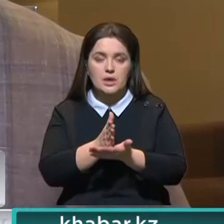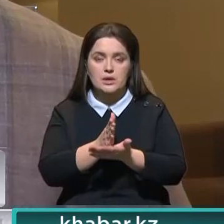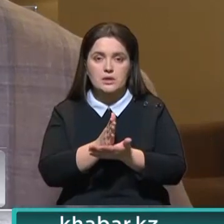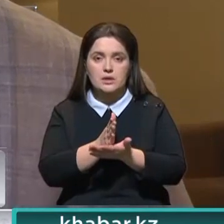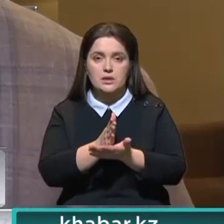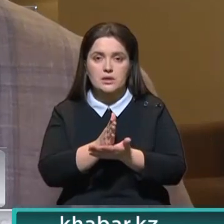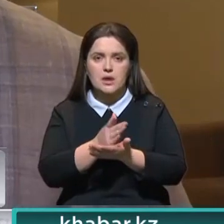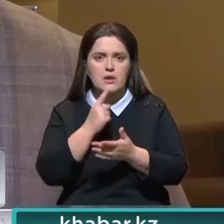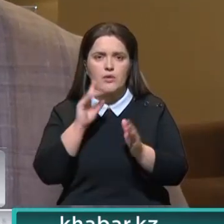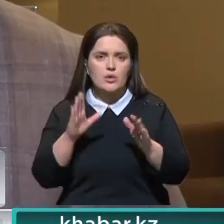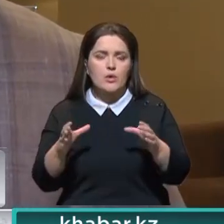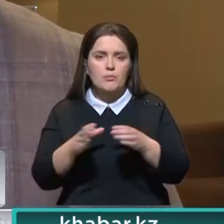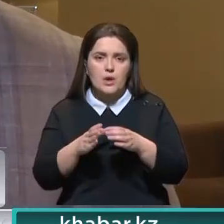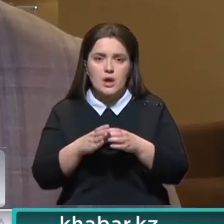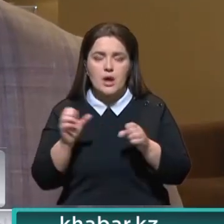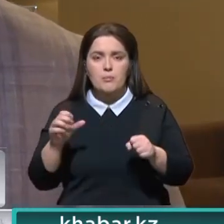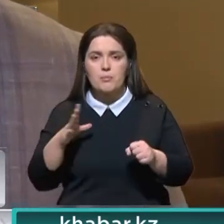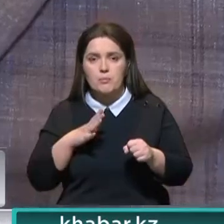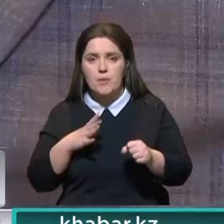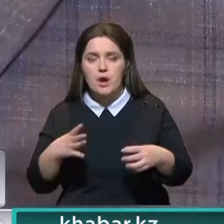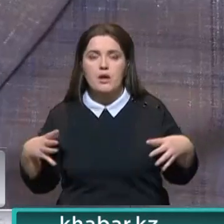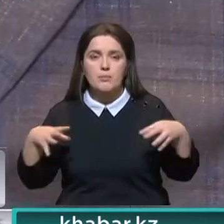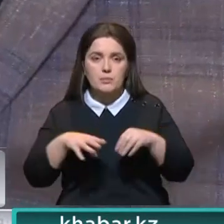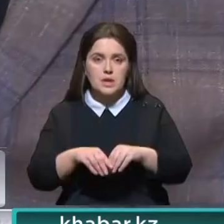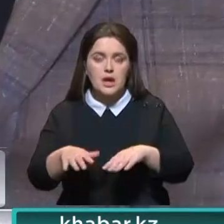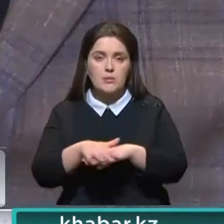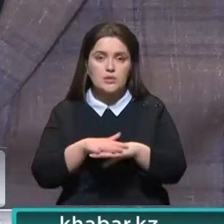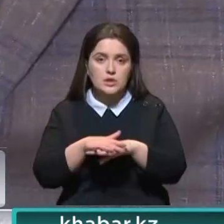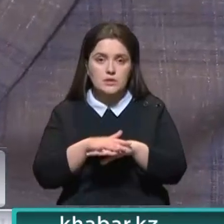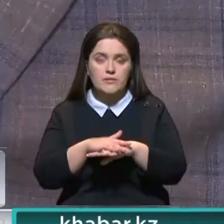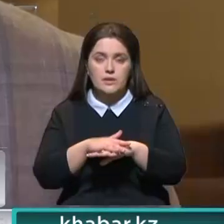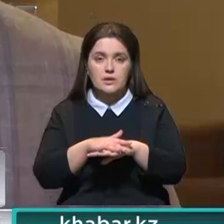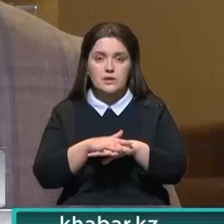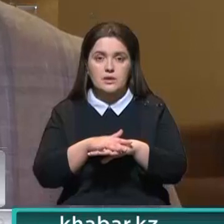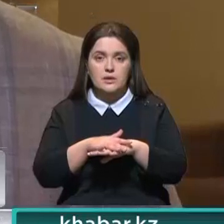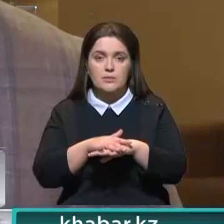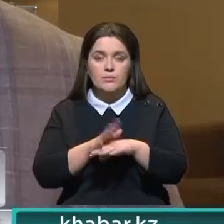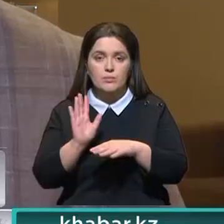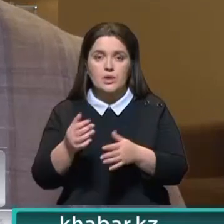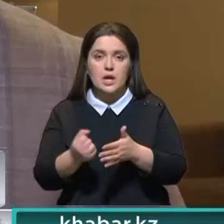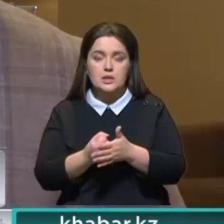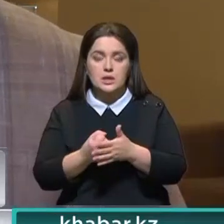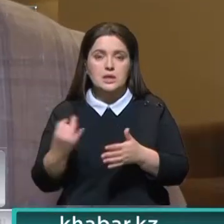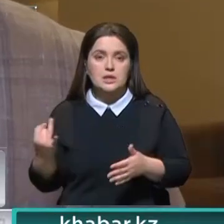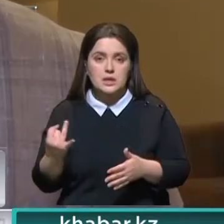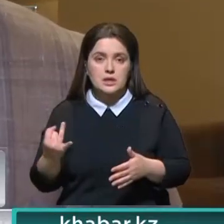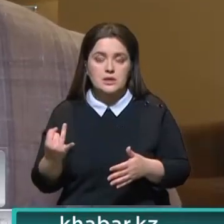не говорю только о партии, здесь могут быть и объединения, причем общественные, которые будут отстаивать интересы